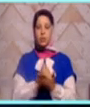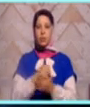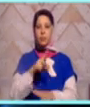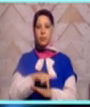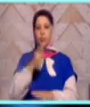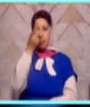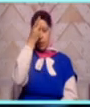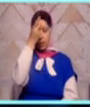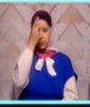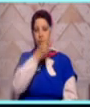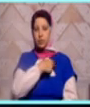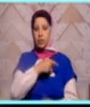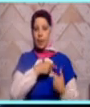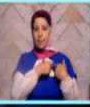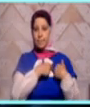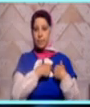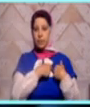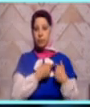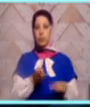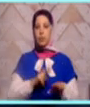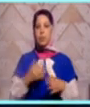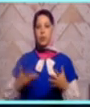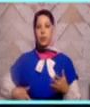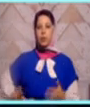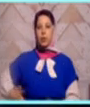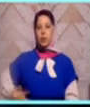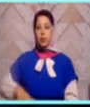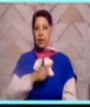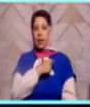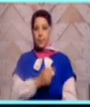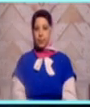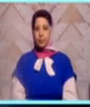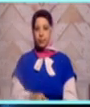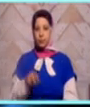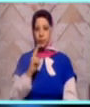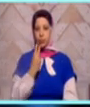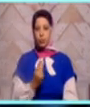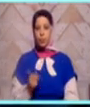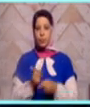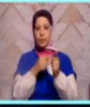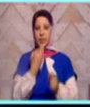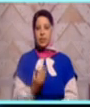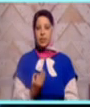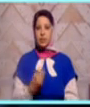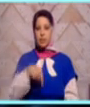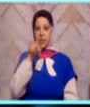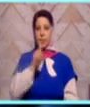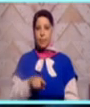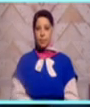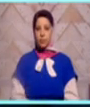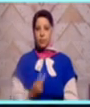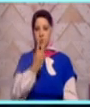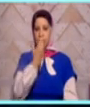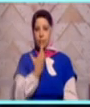وفي جراحات القلب. وانتهينا خلال يومين او 3 أيام من 57 عمليه قسطره